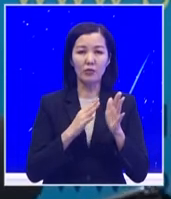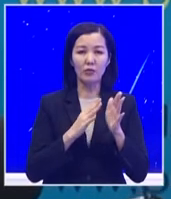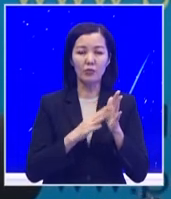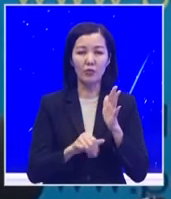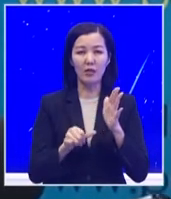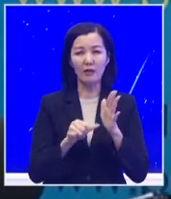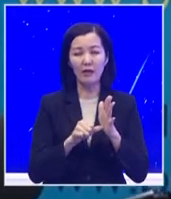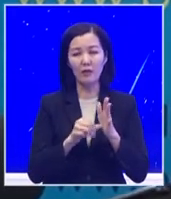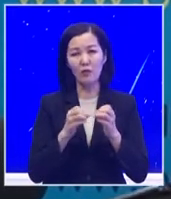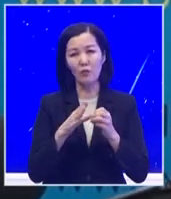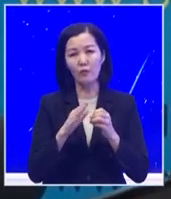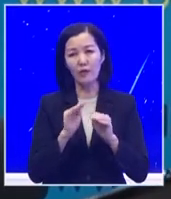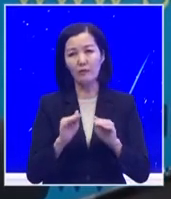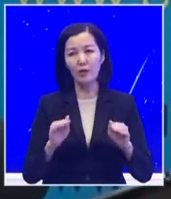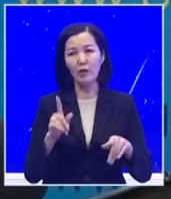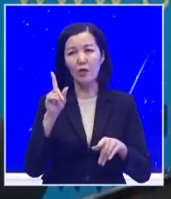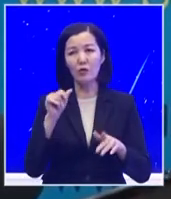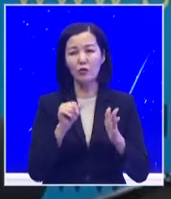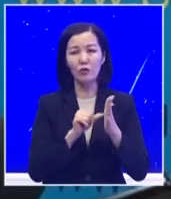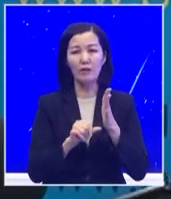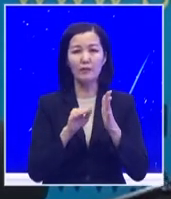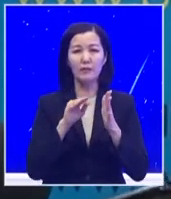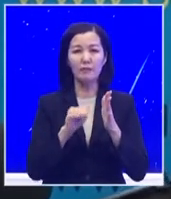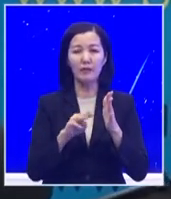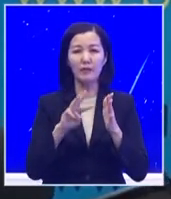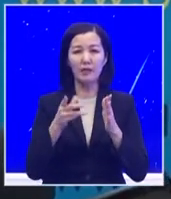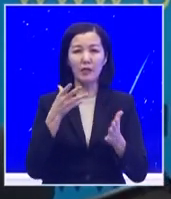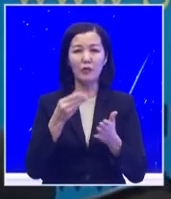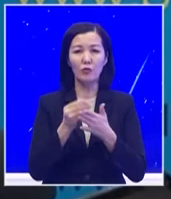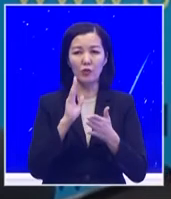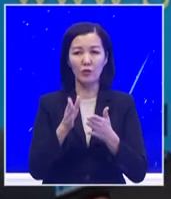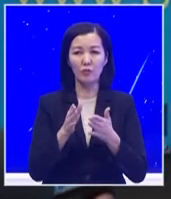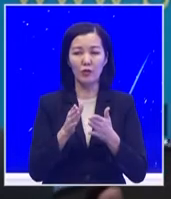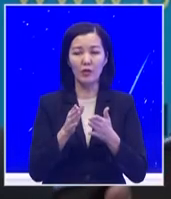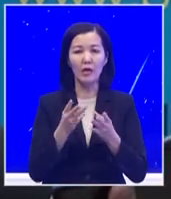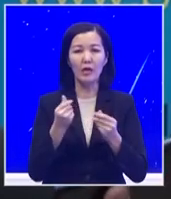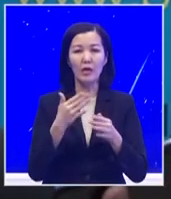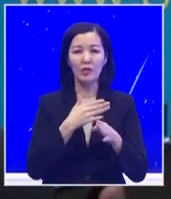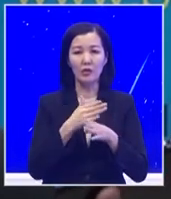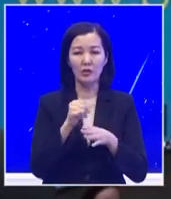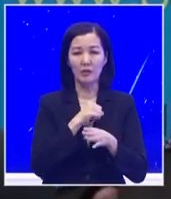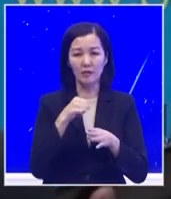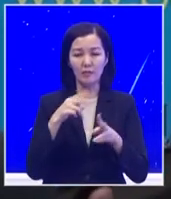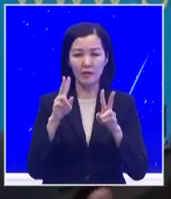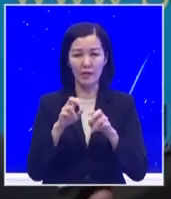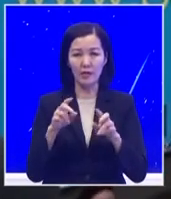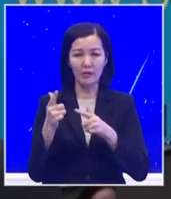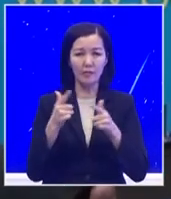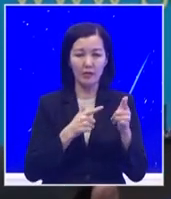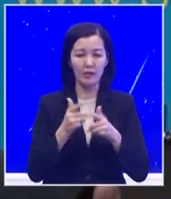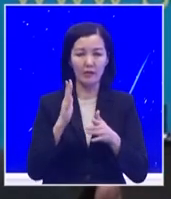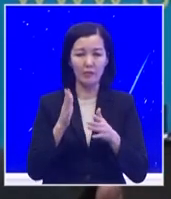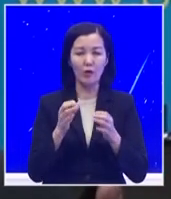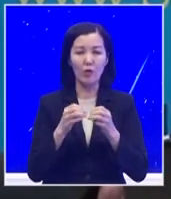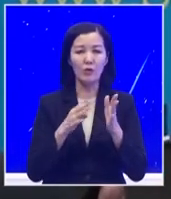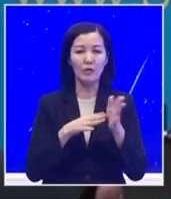96, 15 балаға 160 мың теңгедей белгіленеді. Оған тиісті қаражатты біз өзімізді қарастырдық. Бізде тіпті кәмелет